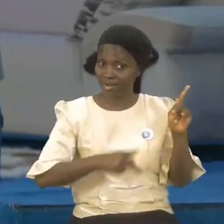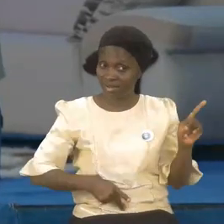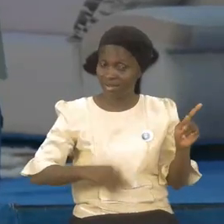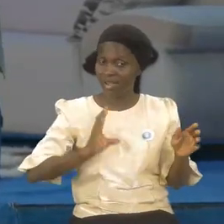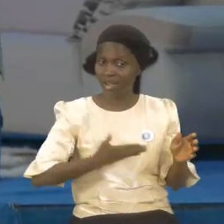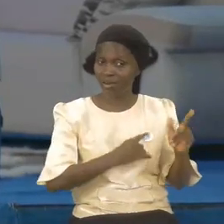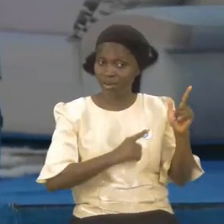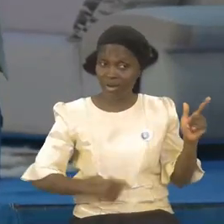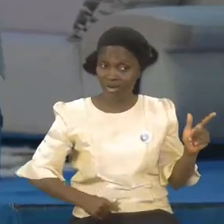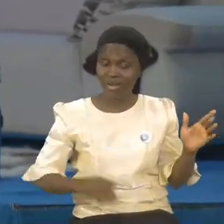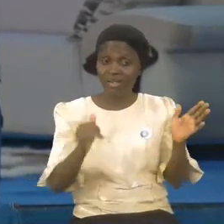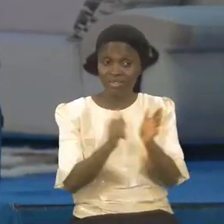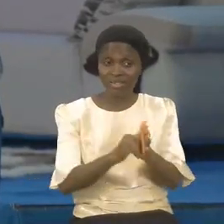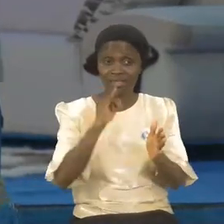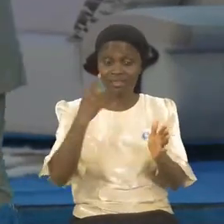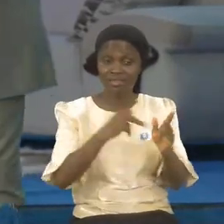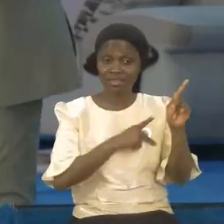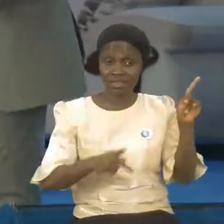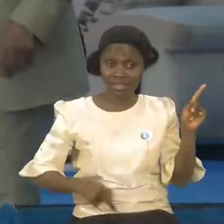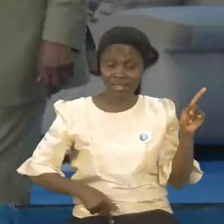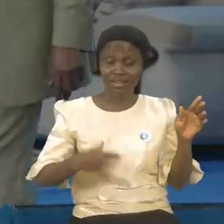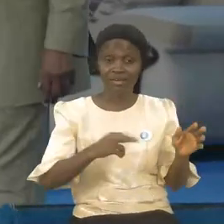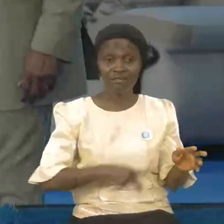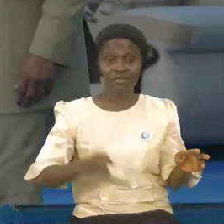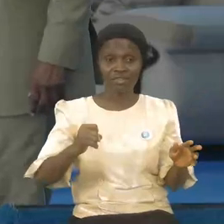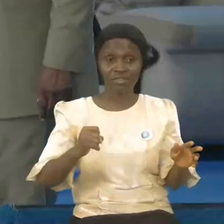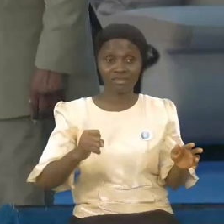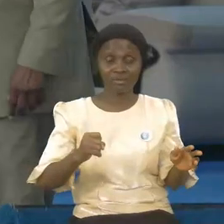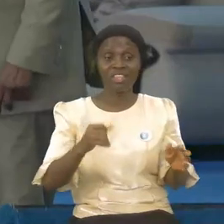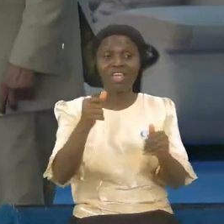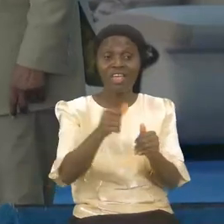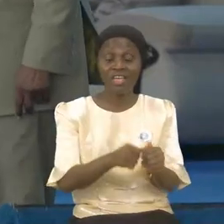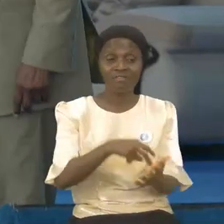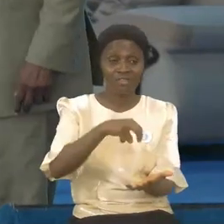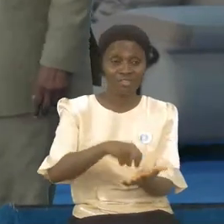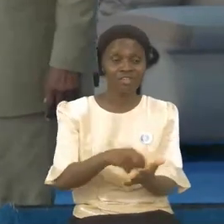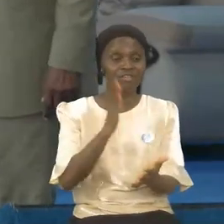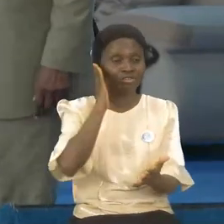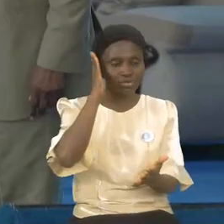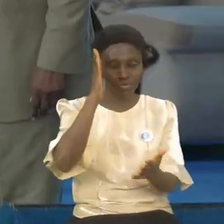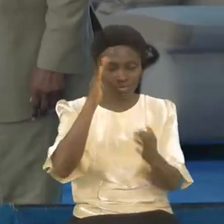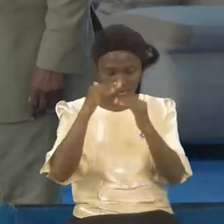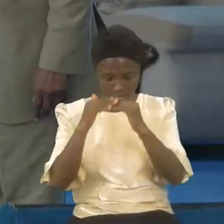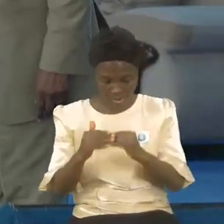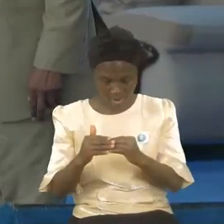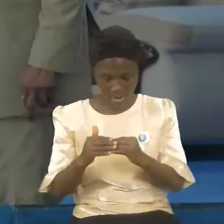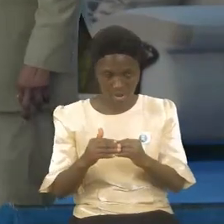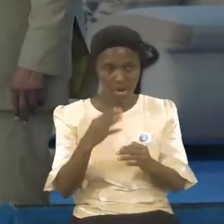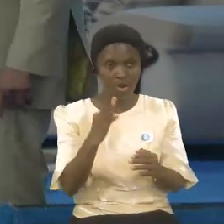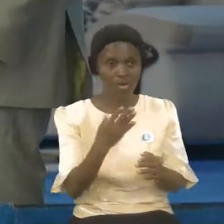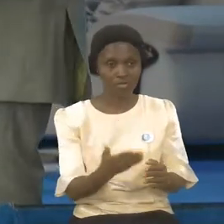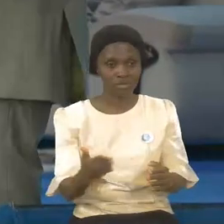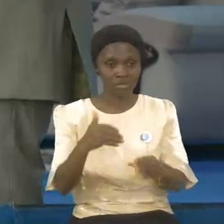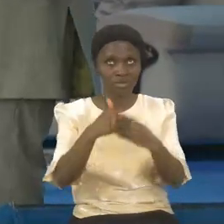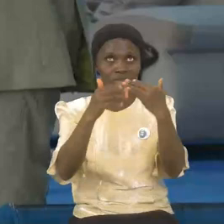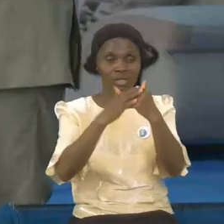qu'au nom de Jésus c'est le roi des rois c'est le saint des seigneurs tout genou fléchissent dans les cieux